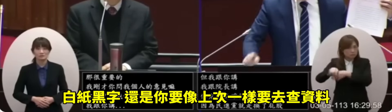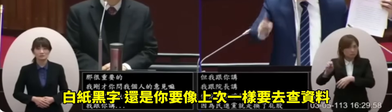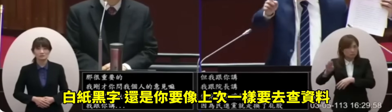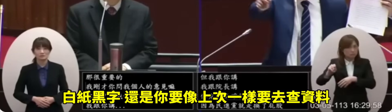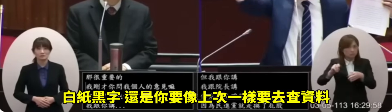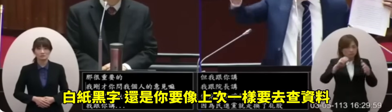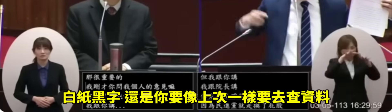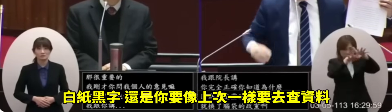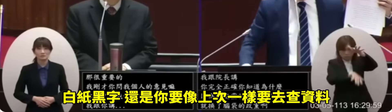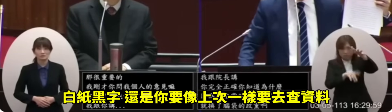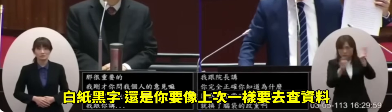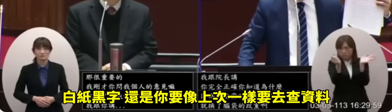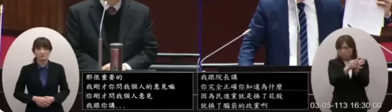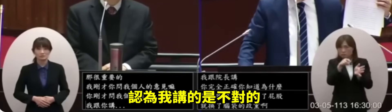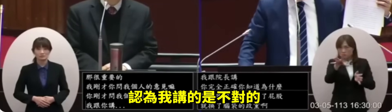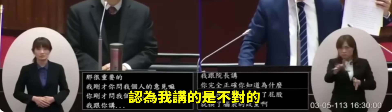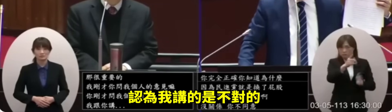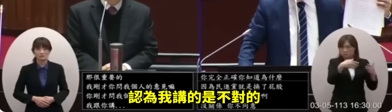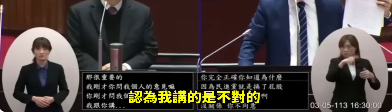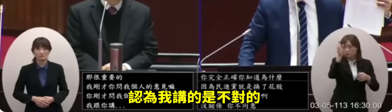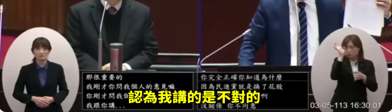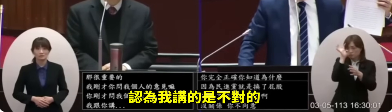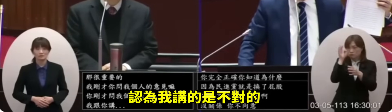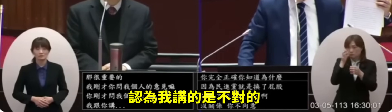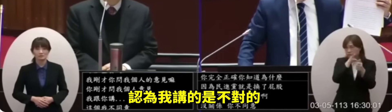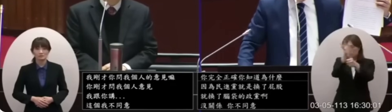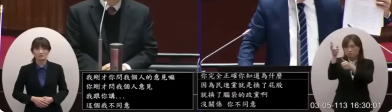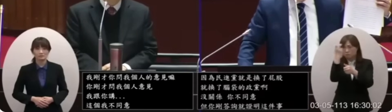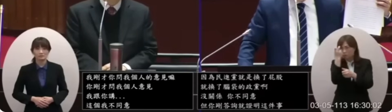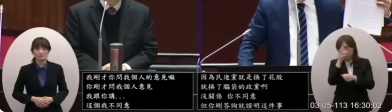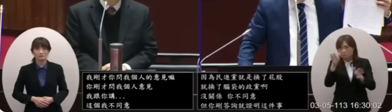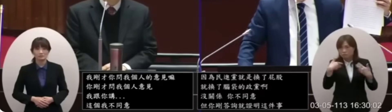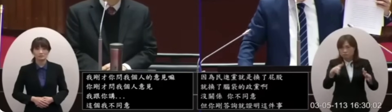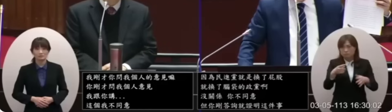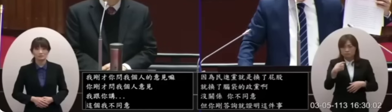字哦，还是你要像上次要去查资料，认为我讲的是不对的？